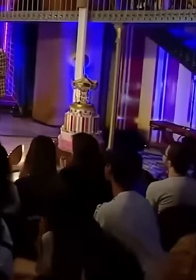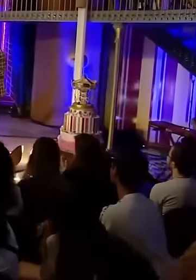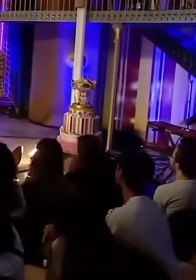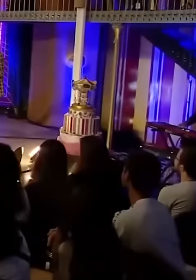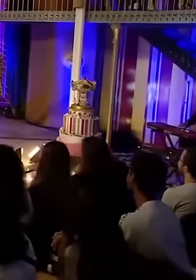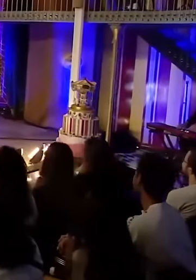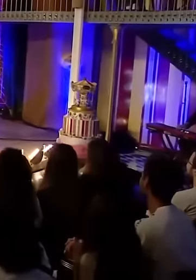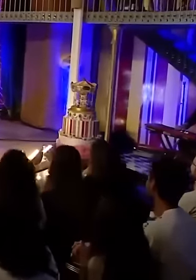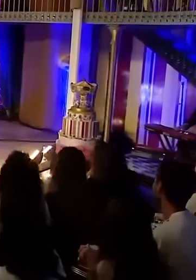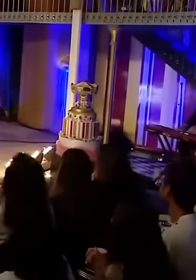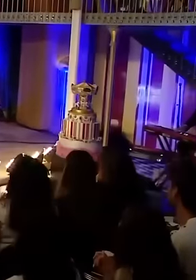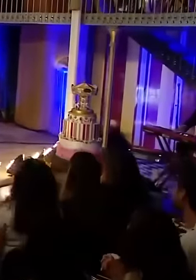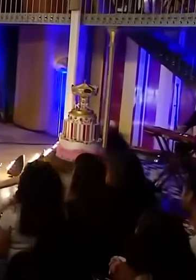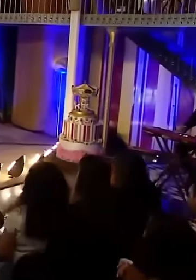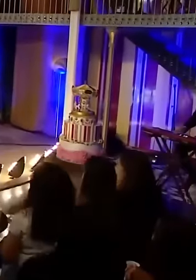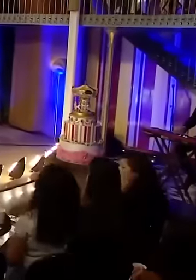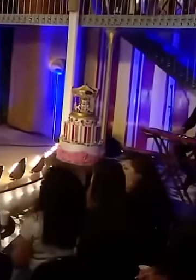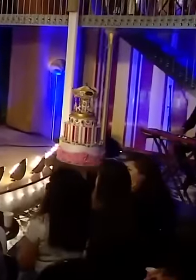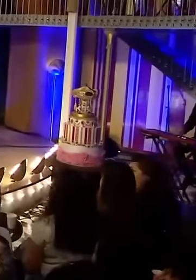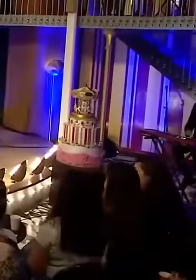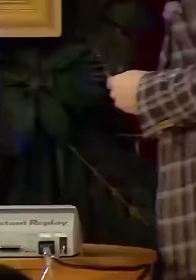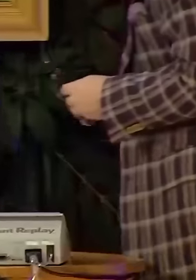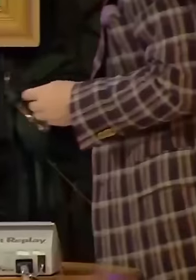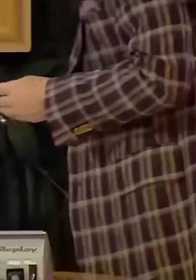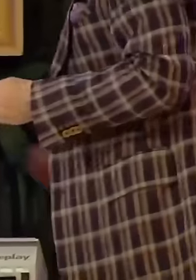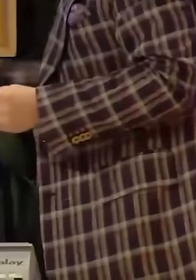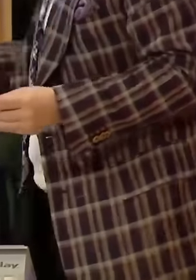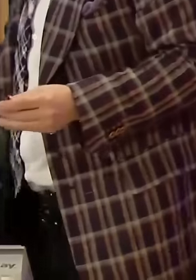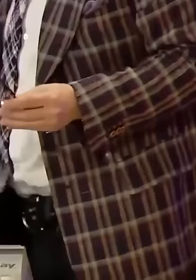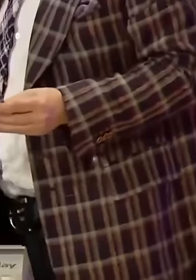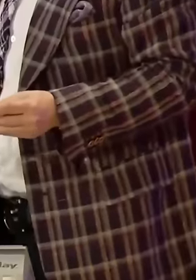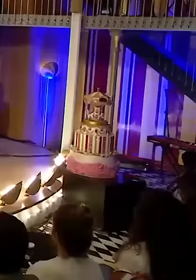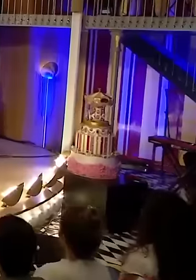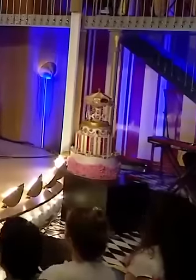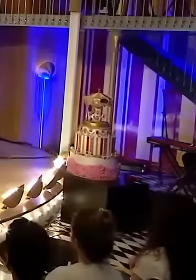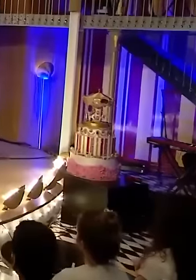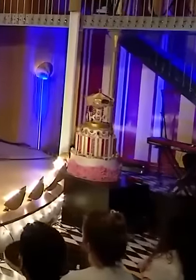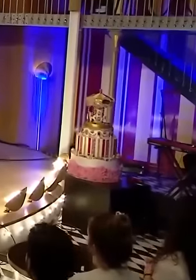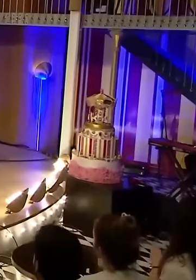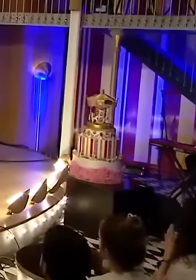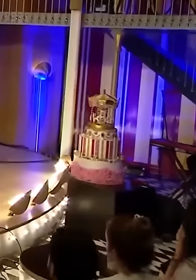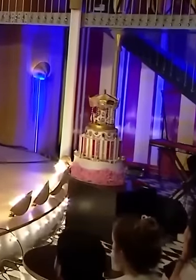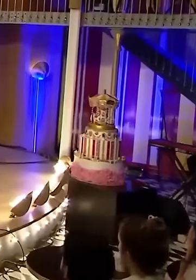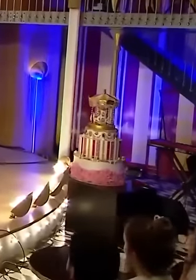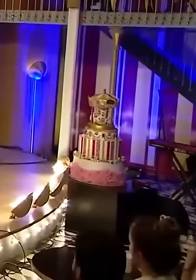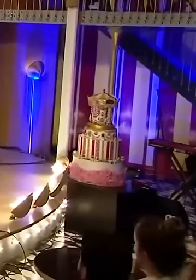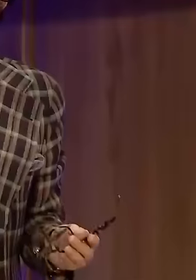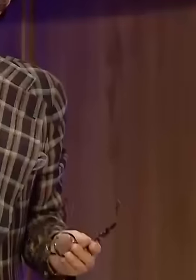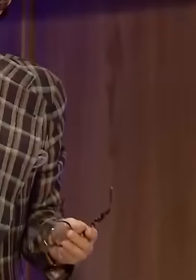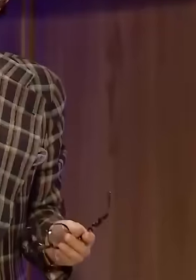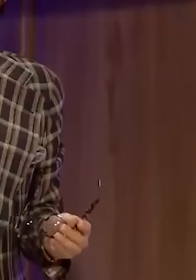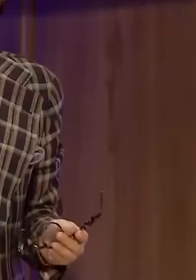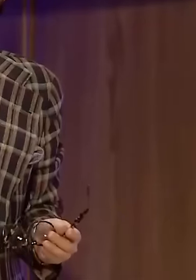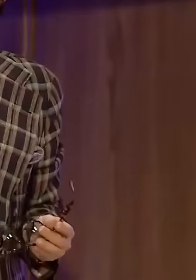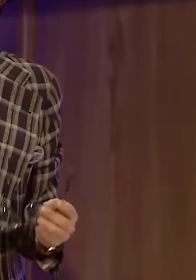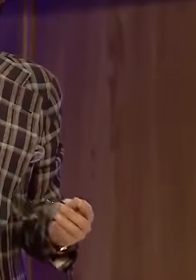Teşekkür ederim geldiğin için. Lütfen oturur musun bebeğim benim? Hakikaten Nesloş'un bu işin bir militanıdır. Gerçek